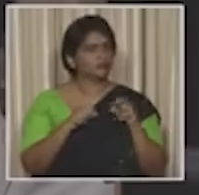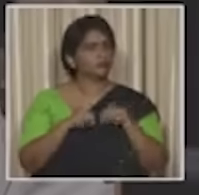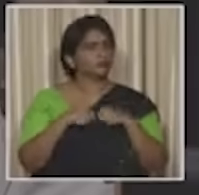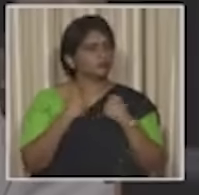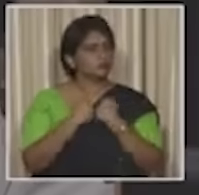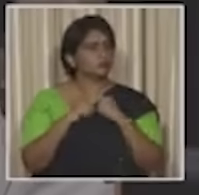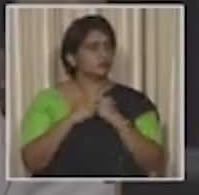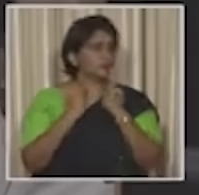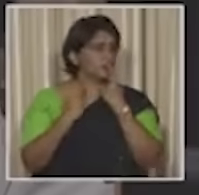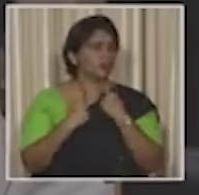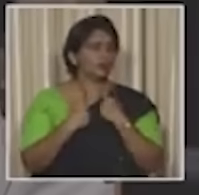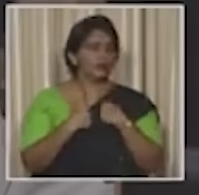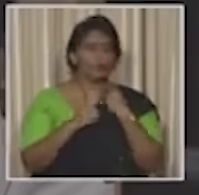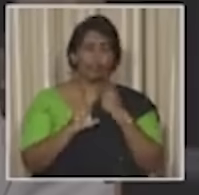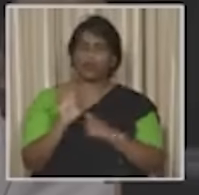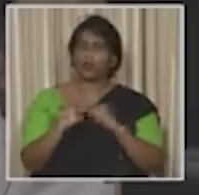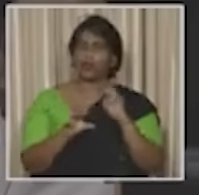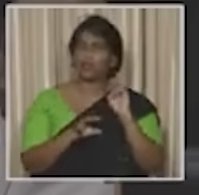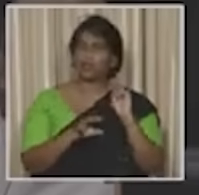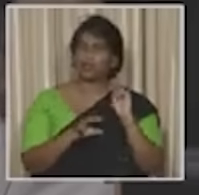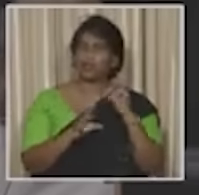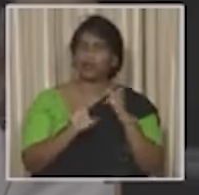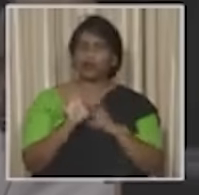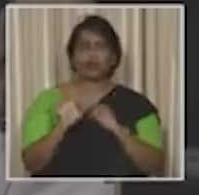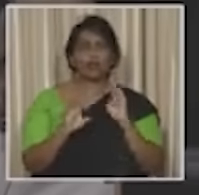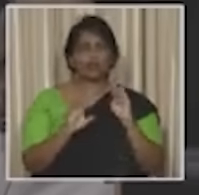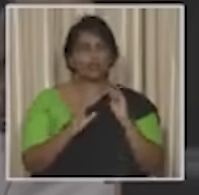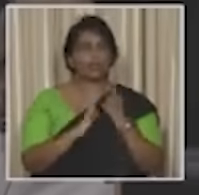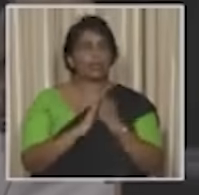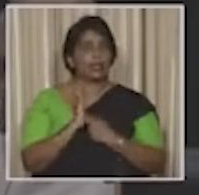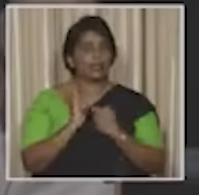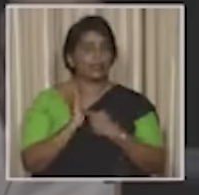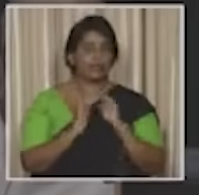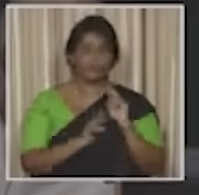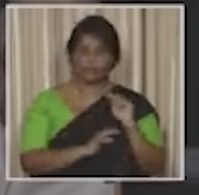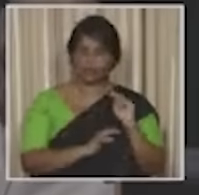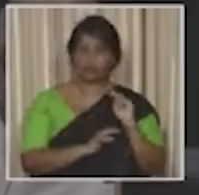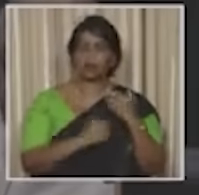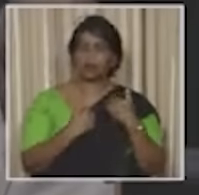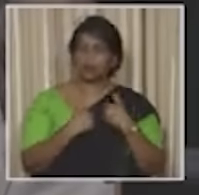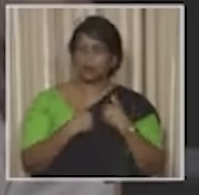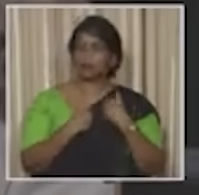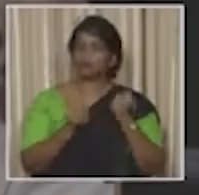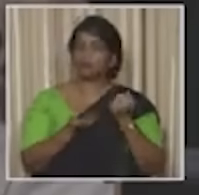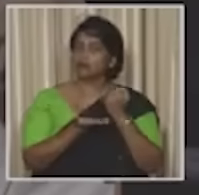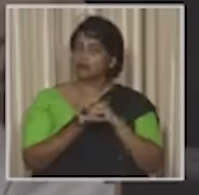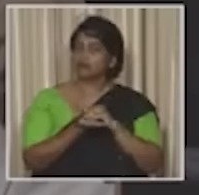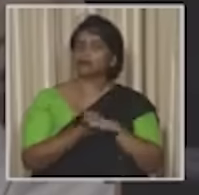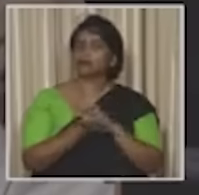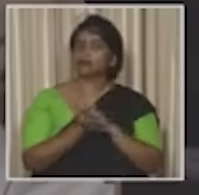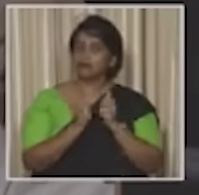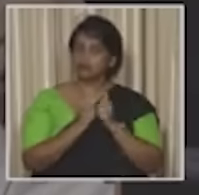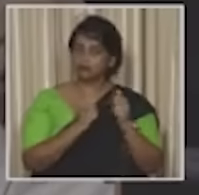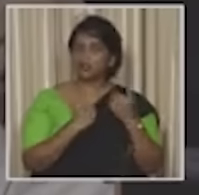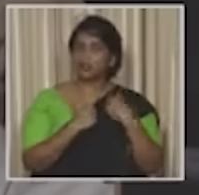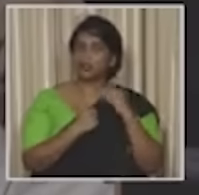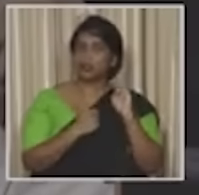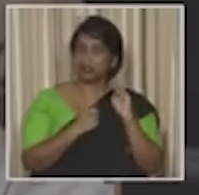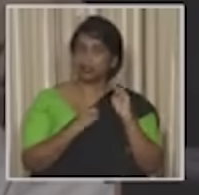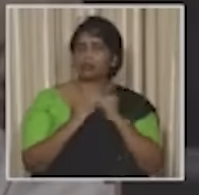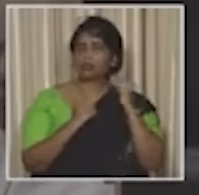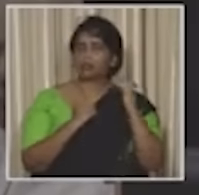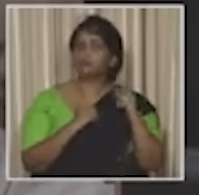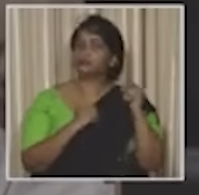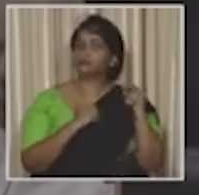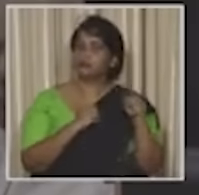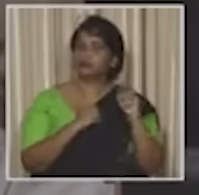සමාගම් ඉල්ලන්නේ අවුරුදු 30ක් නැත්තම් 40ක් අපේ නීතිය තියෙන්නේ 20යි. අපි දැන් ඒක සංශෝධනය කරන්න තියෙනවා. 40 වෙනකක්